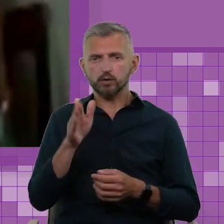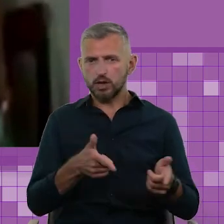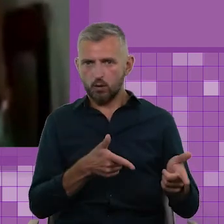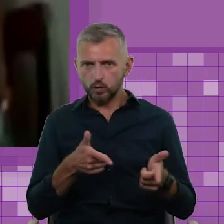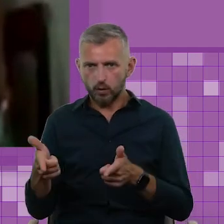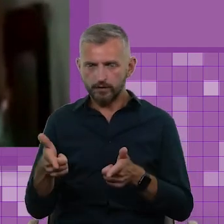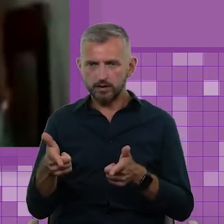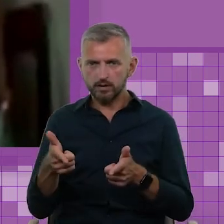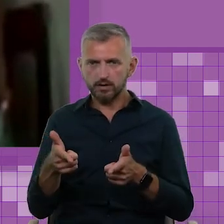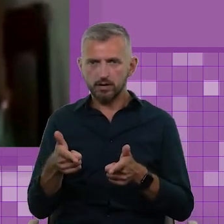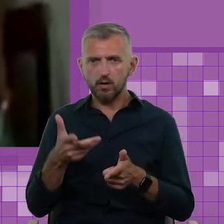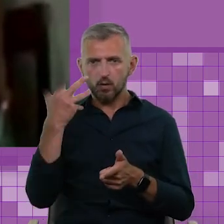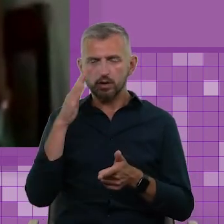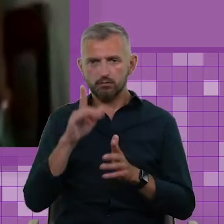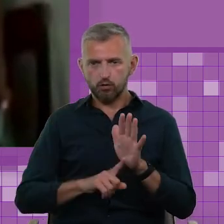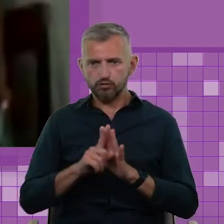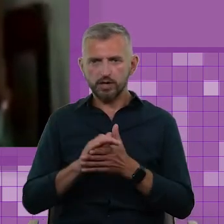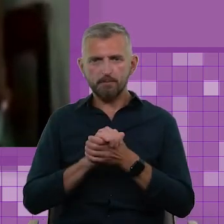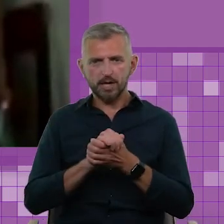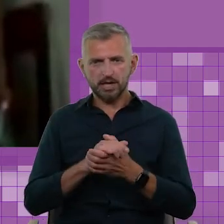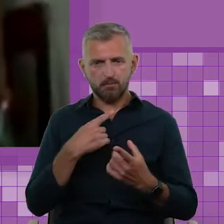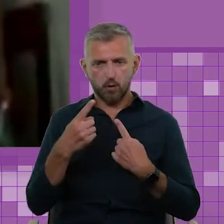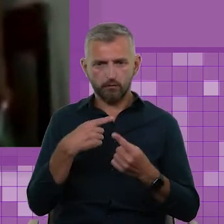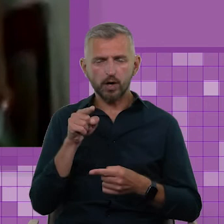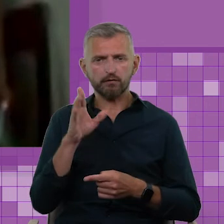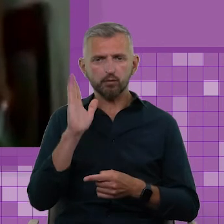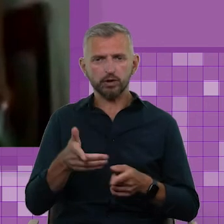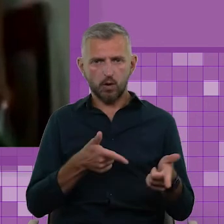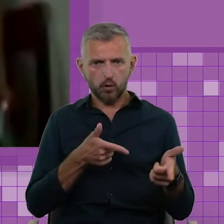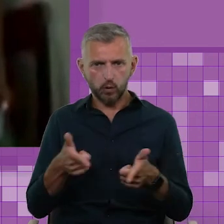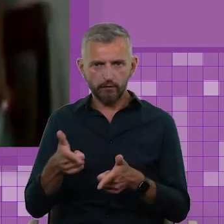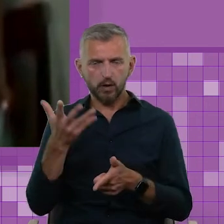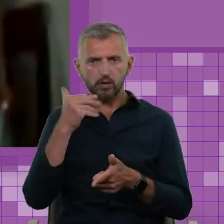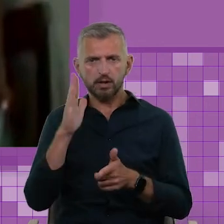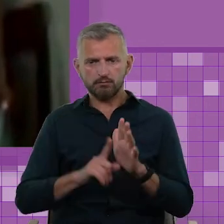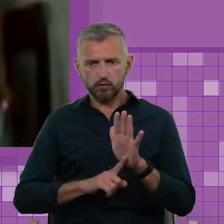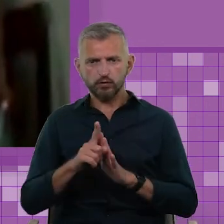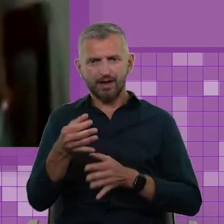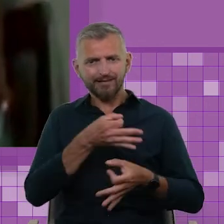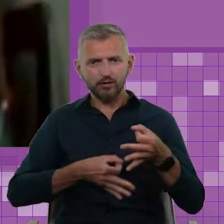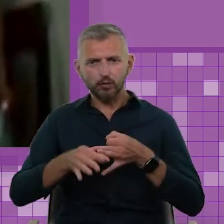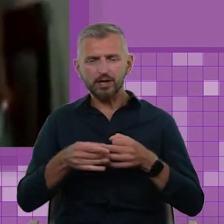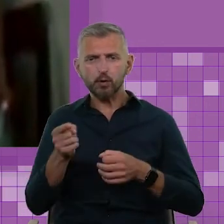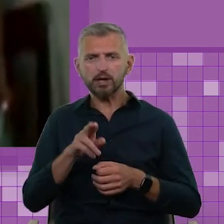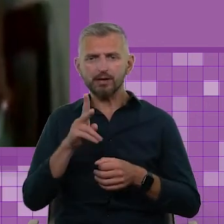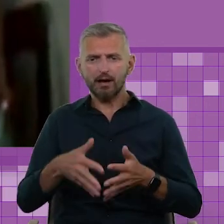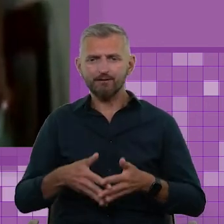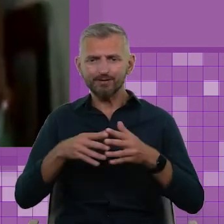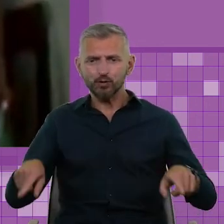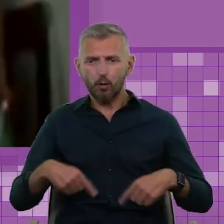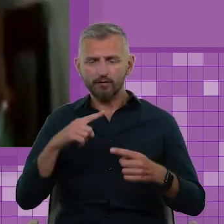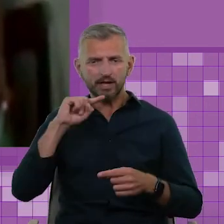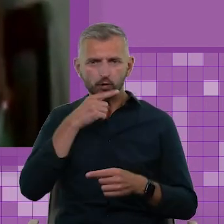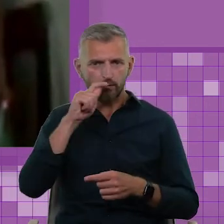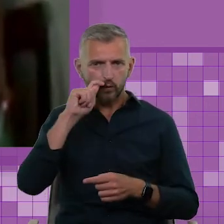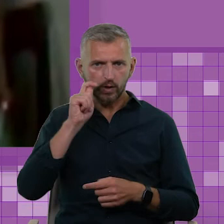готові, коли почнуться мирні переговори, ви будете готові, коли почнуться дискусії про те, як відбудовувати економіку